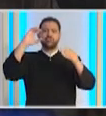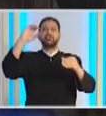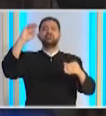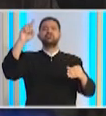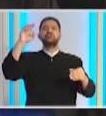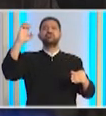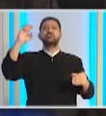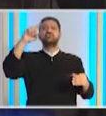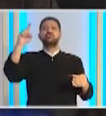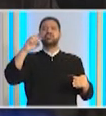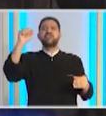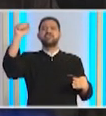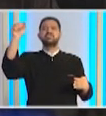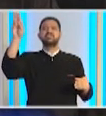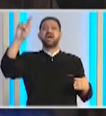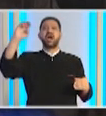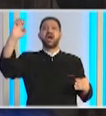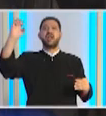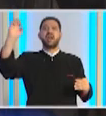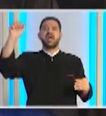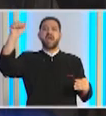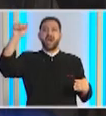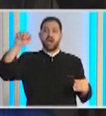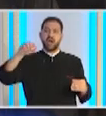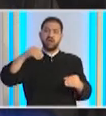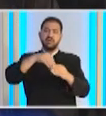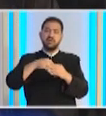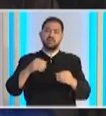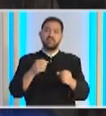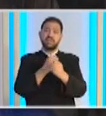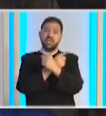școala din Constantinopol și mai târziu la școala din Atena, unde s-au